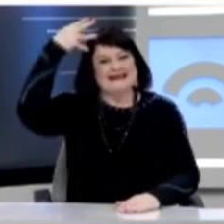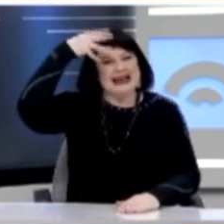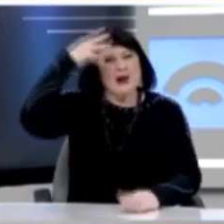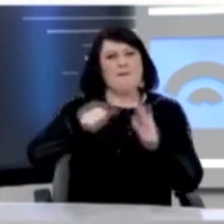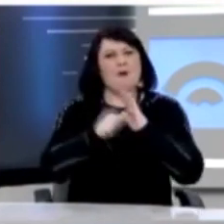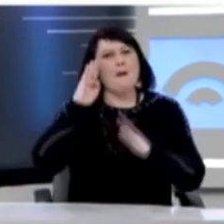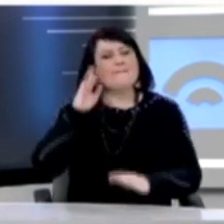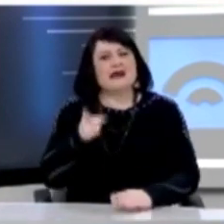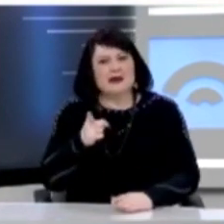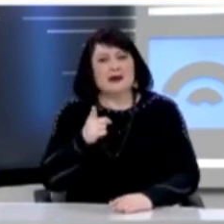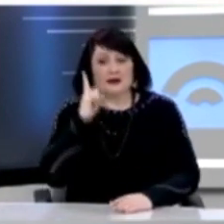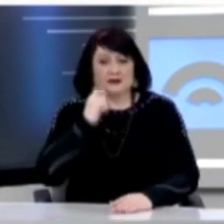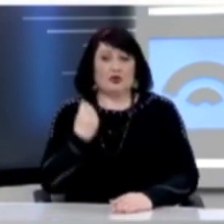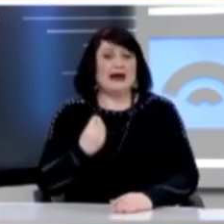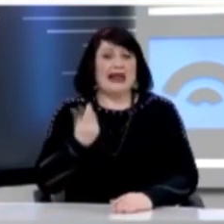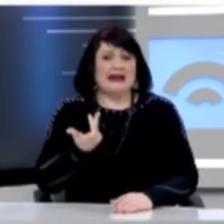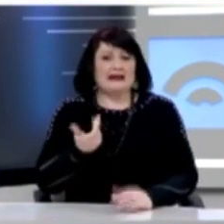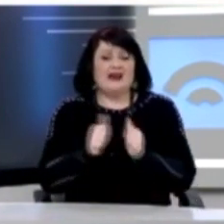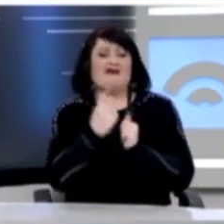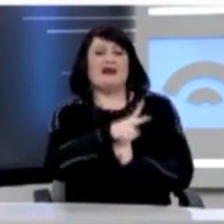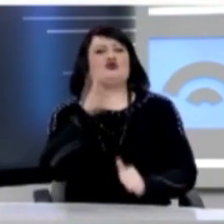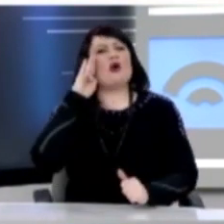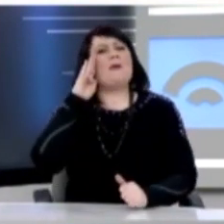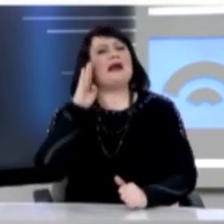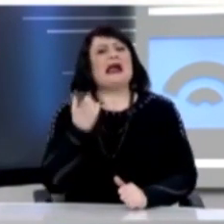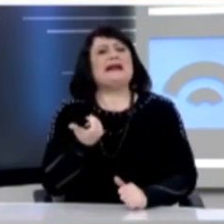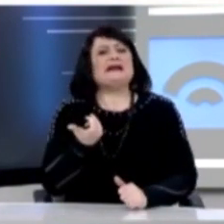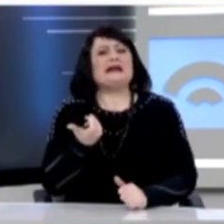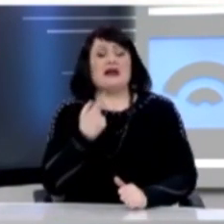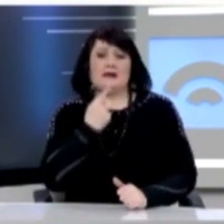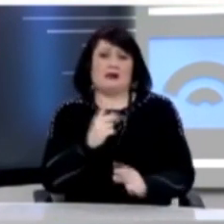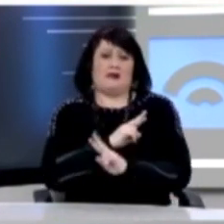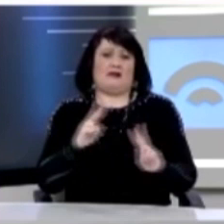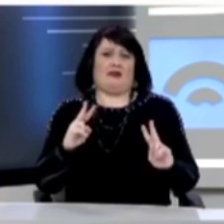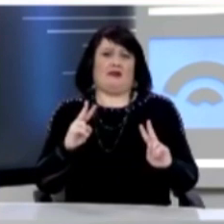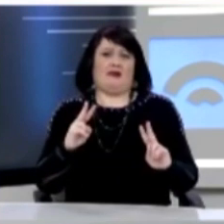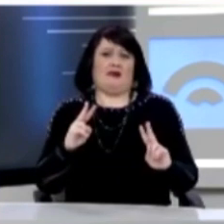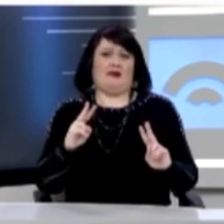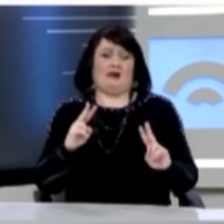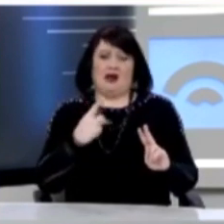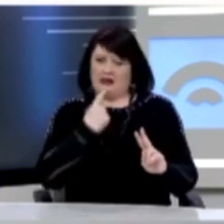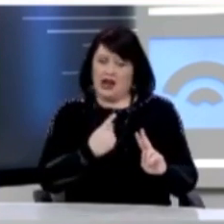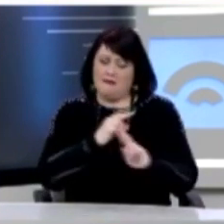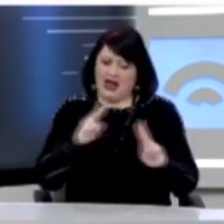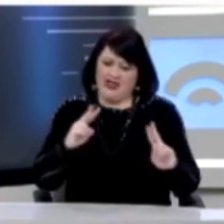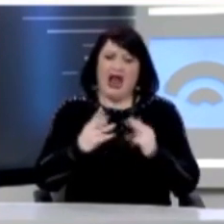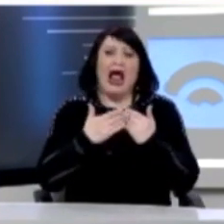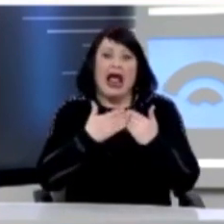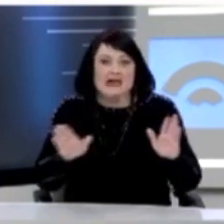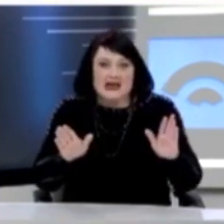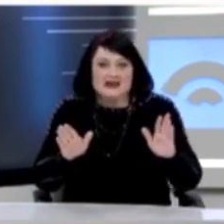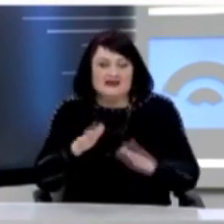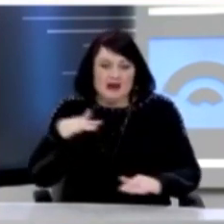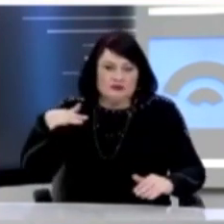πολύ καλά ότι οι φίλοι σας οι Αμερικάνοι απειλούν ανοιχτά, για να μιλάμε καθαρά εδώ μέσα,